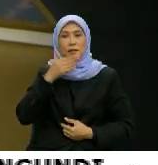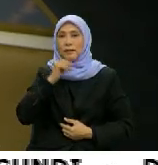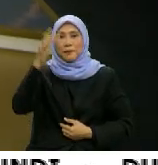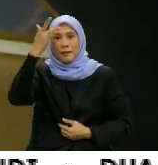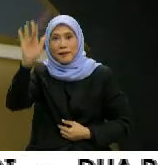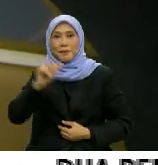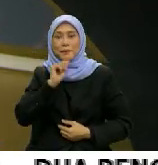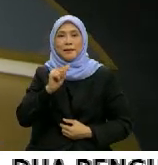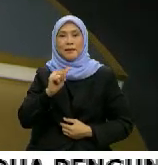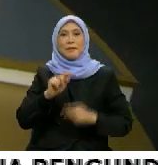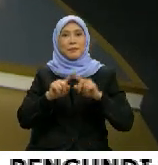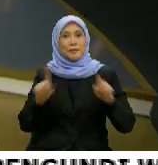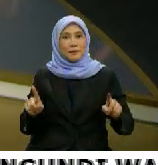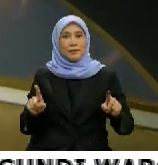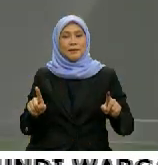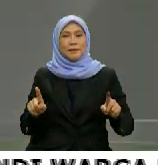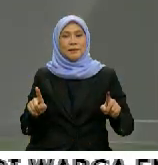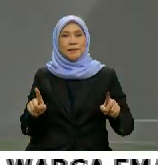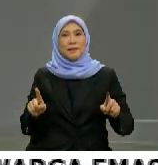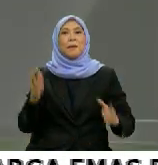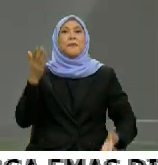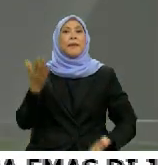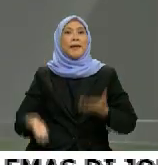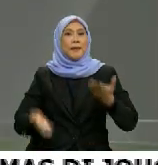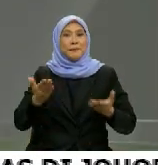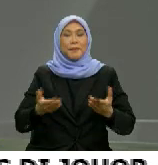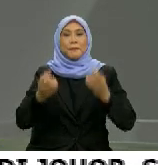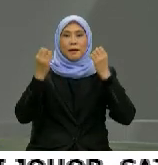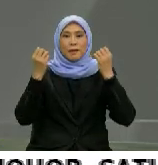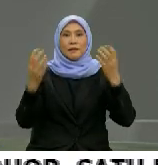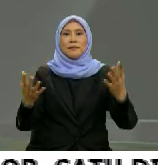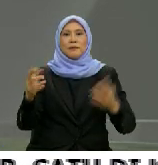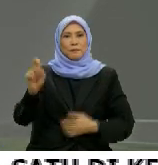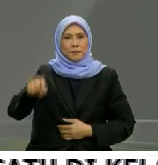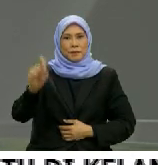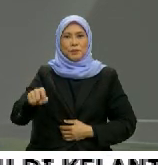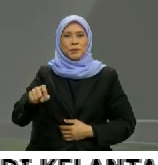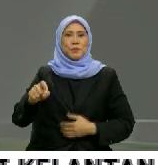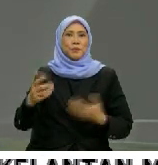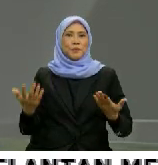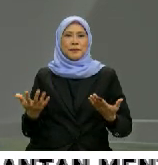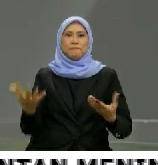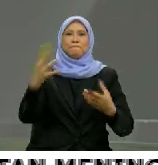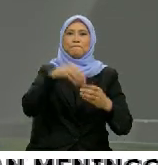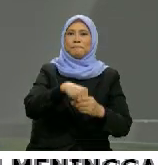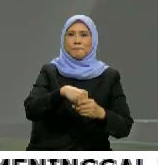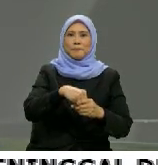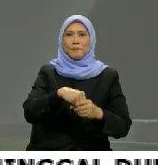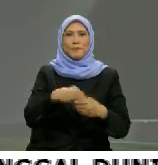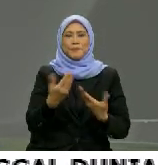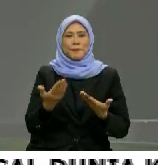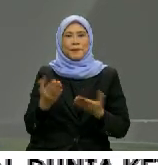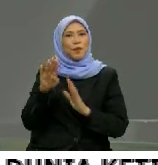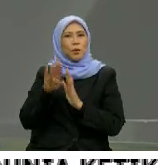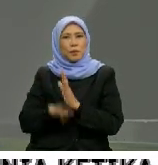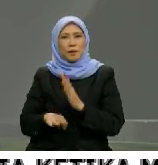kepintaran ataupun kebijaksanaan politik. Cuma mungkin banyak lagi perkara yang perlu dicerapkan, perlu di ni. Kita pun